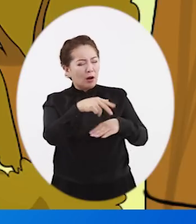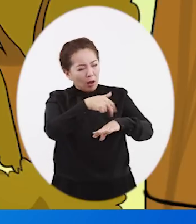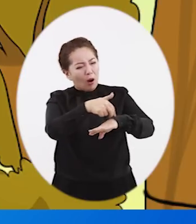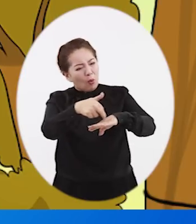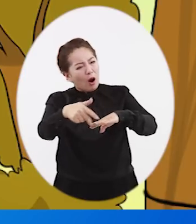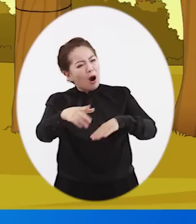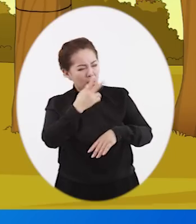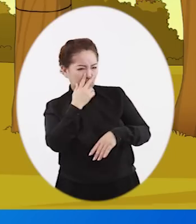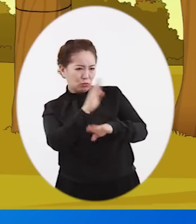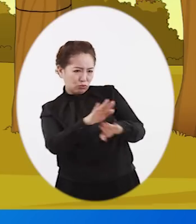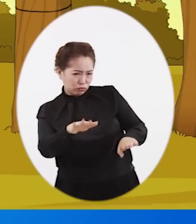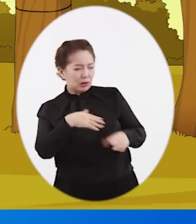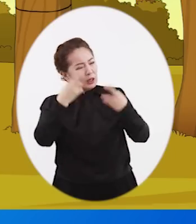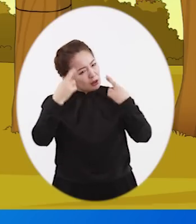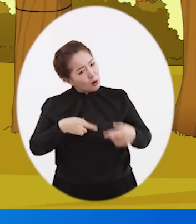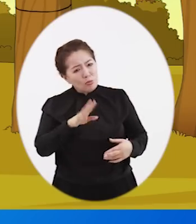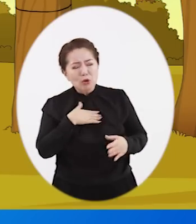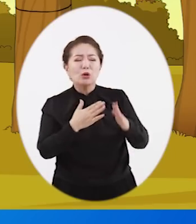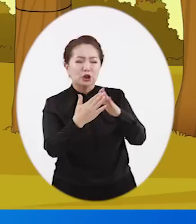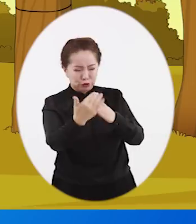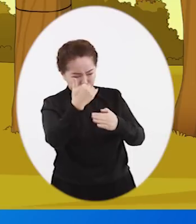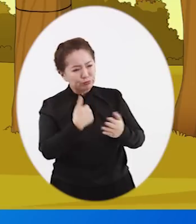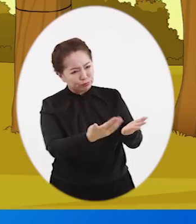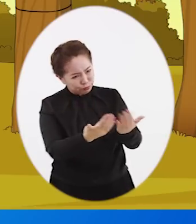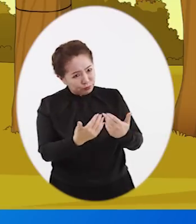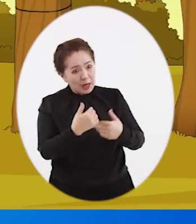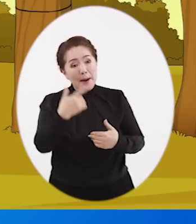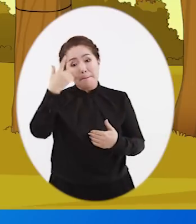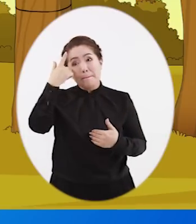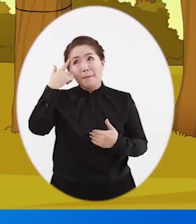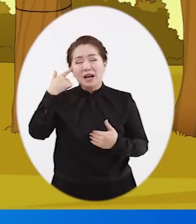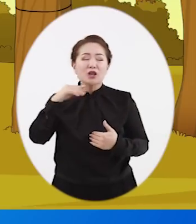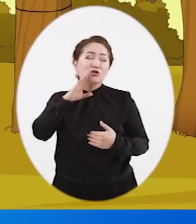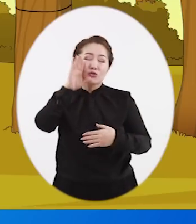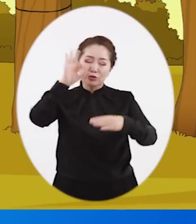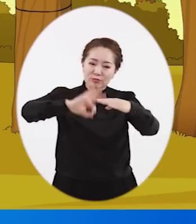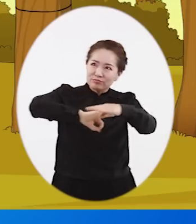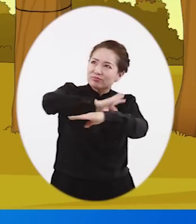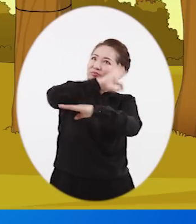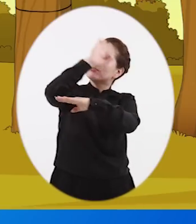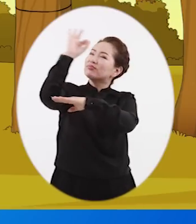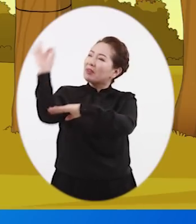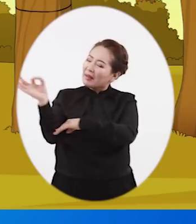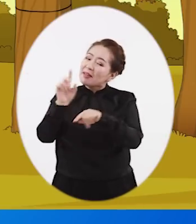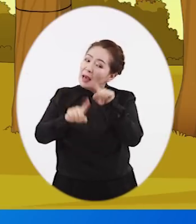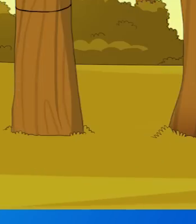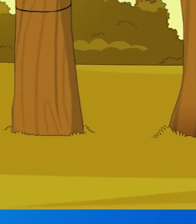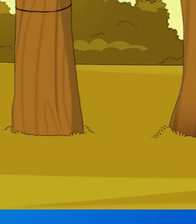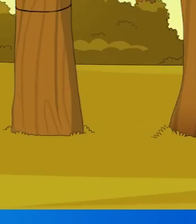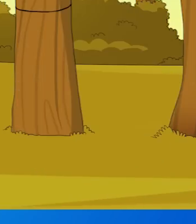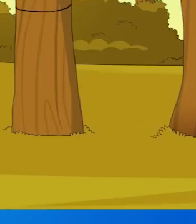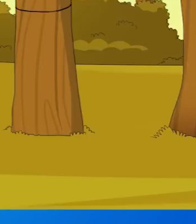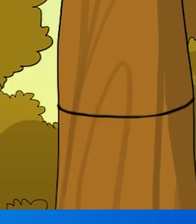энэ шүү дээ. За юу ч гэсэн бүгдээрээ манад очие. Та нар энэ хол газраас ирсэн хүүхдүүд ядарч